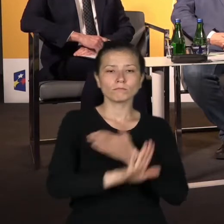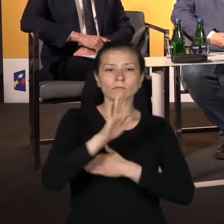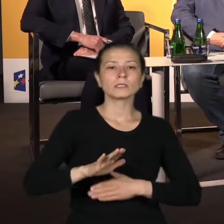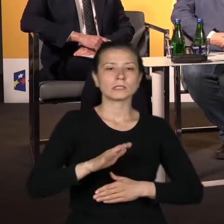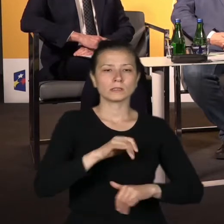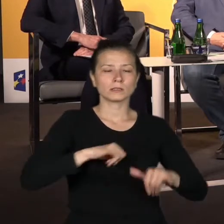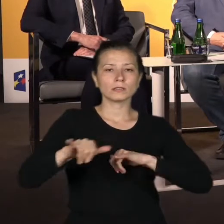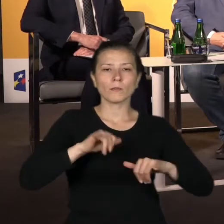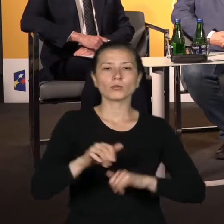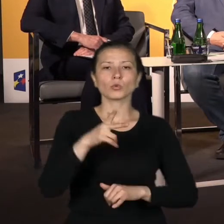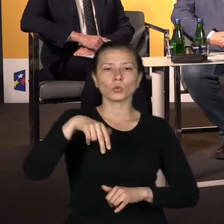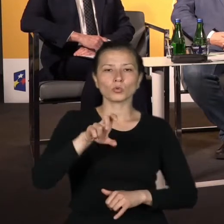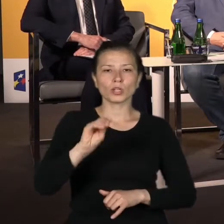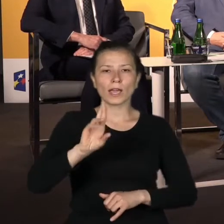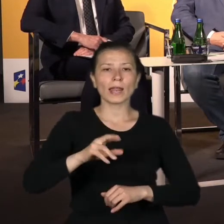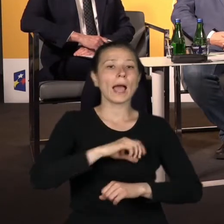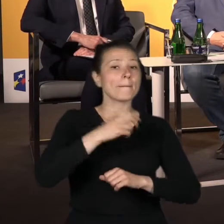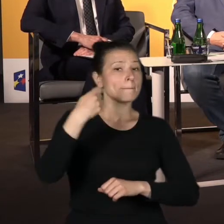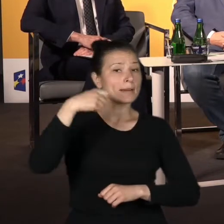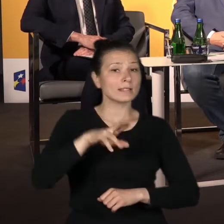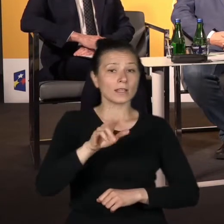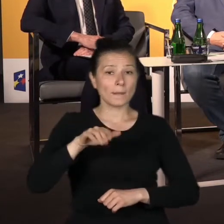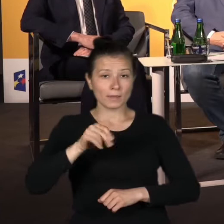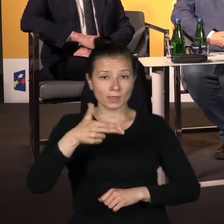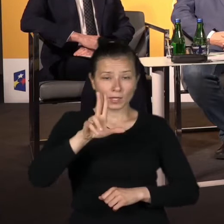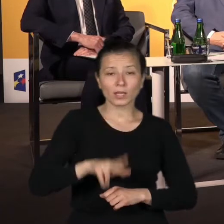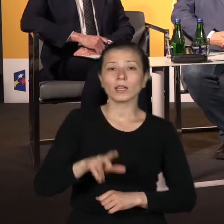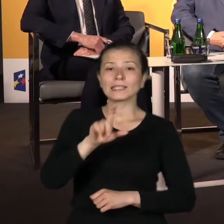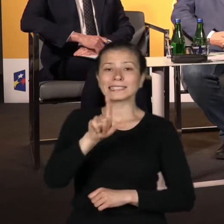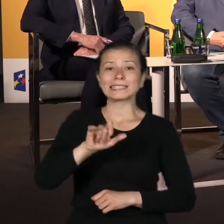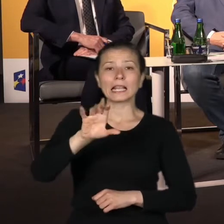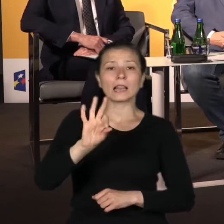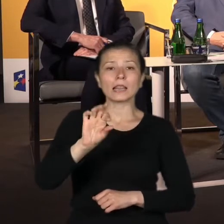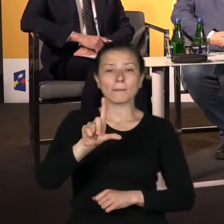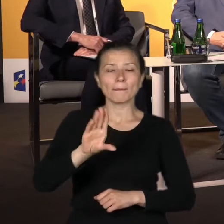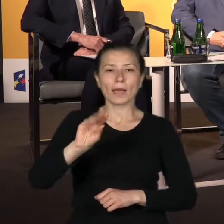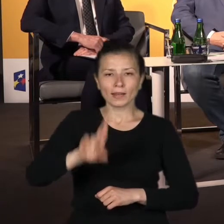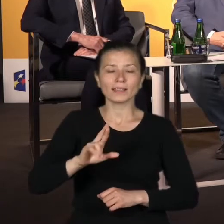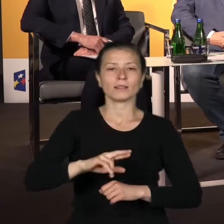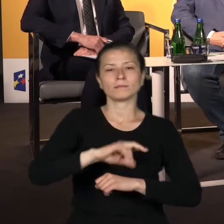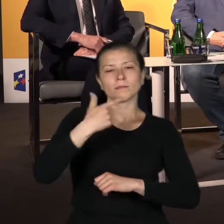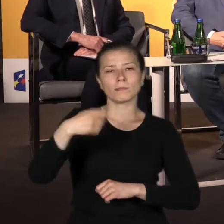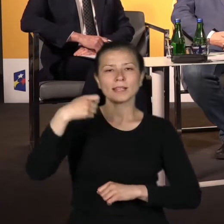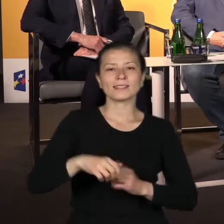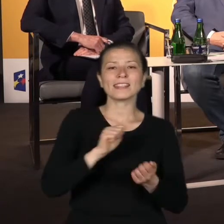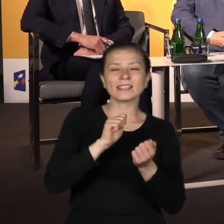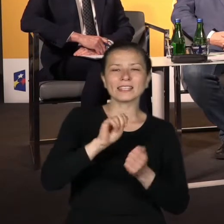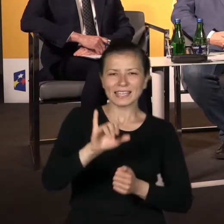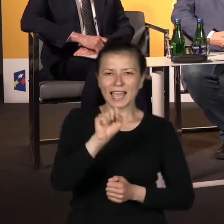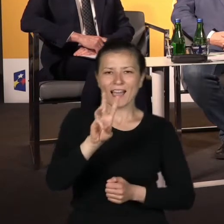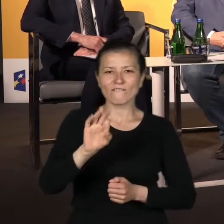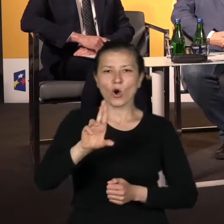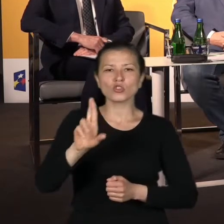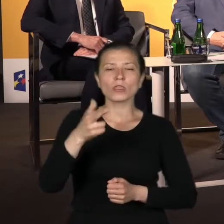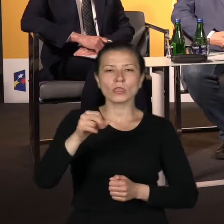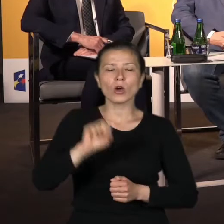Piotr Kuczera, prezydent Rybnika, pan prezydent Paweł Zilbert, prezydent Jaworzna, i pan burmistrz Robert Maciaszek,